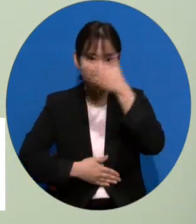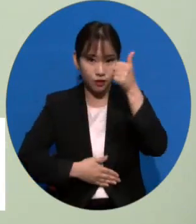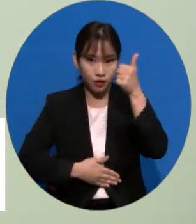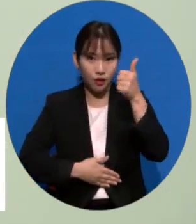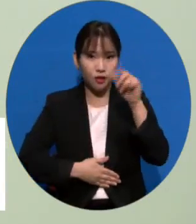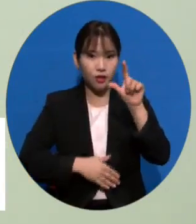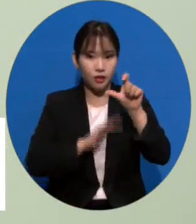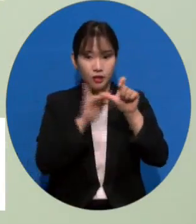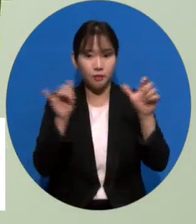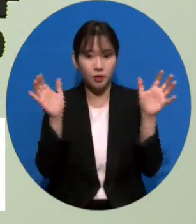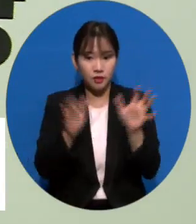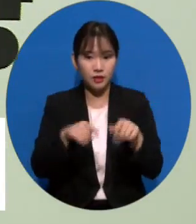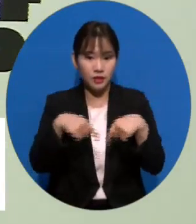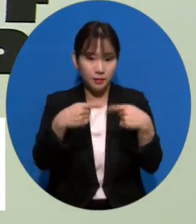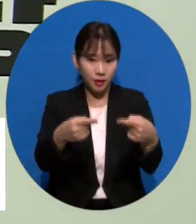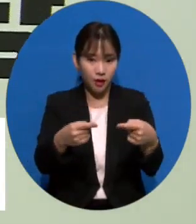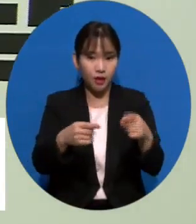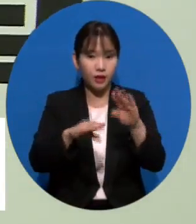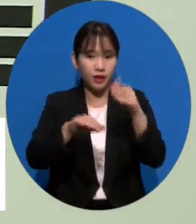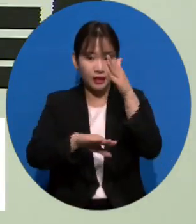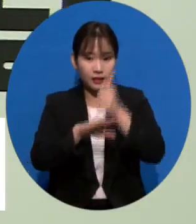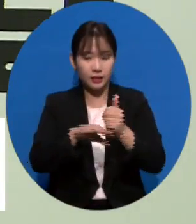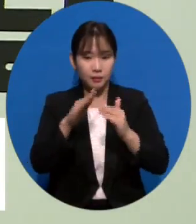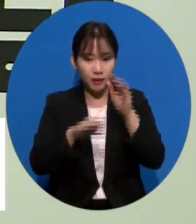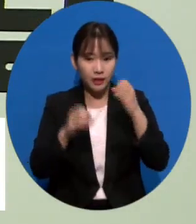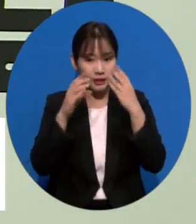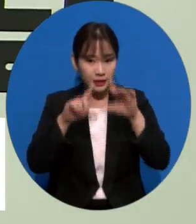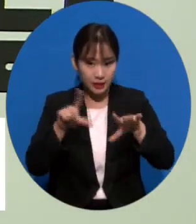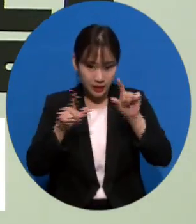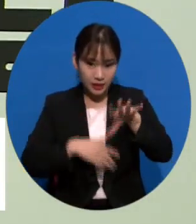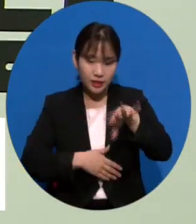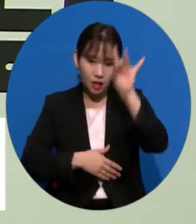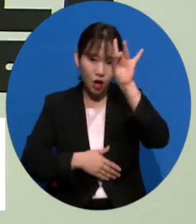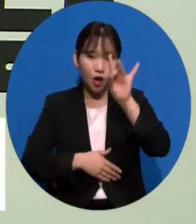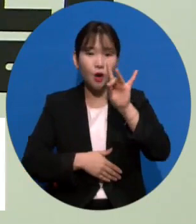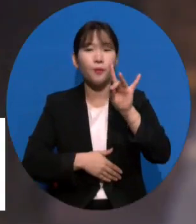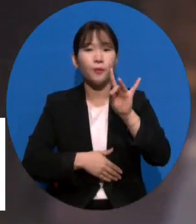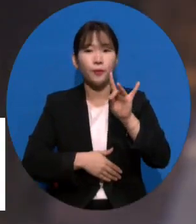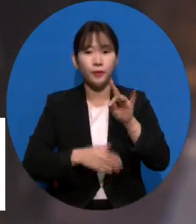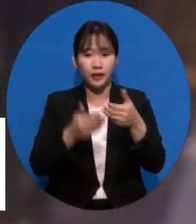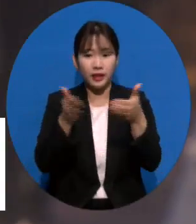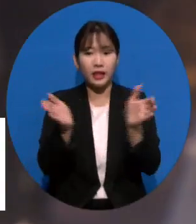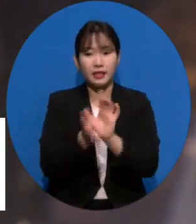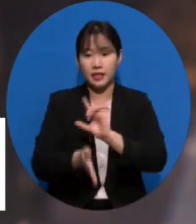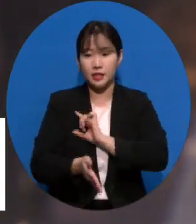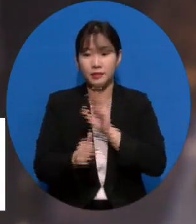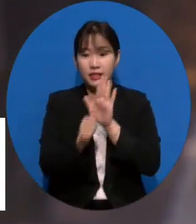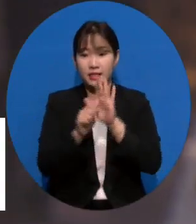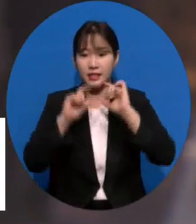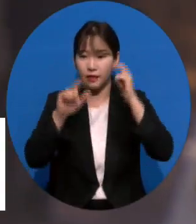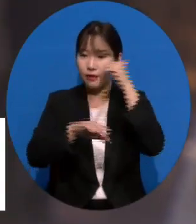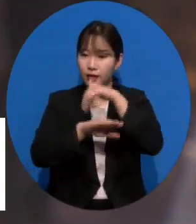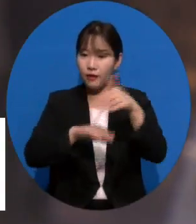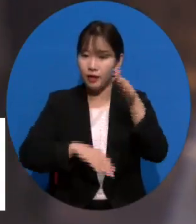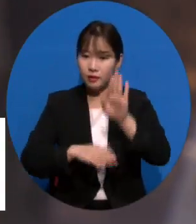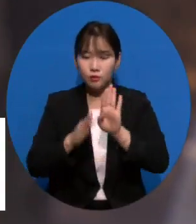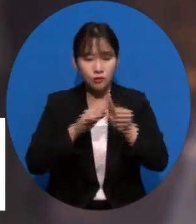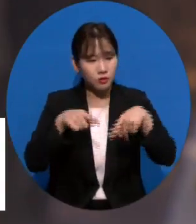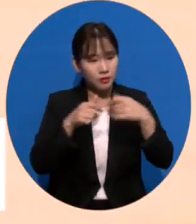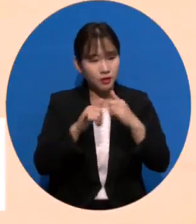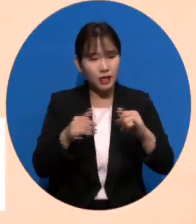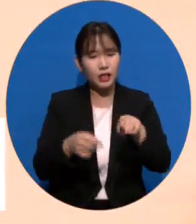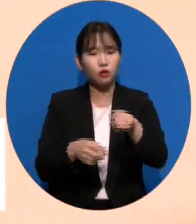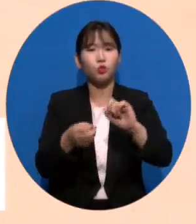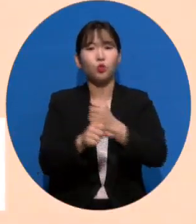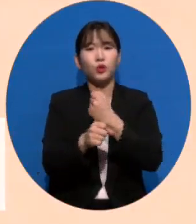15명이 참석한 가운데 땅끝마을 생애 첫 유권자 연합단체 명의로 지지 선언 을 기획해 찜한 이유 참석자들이